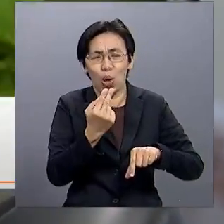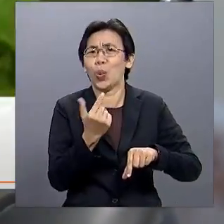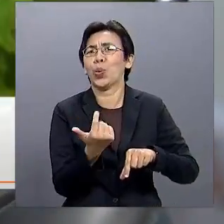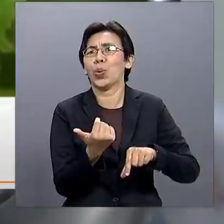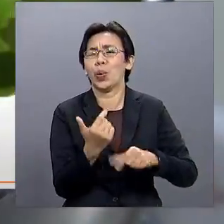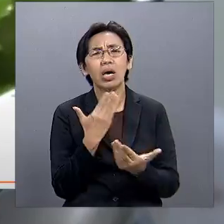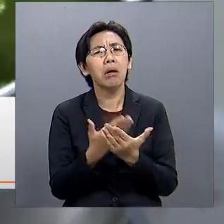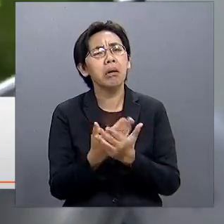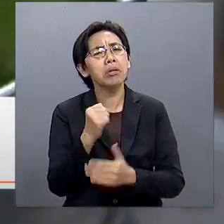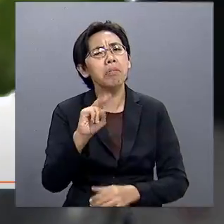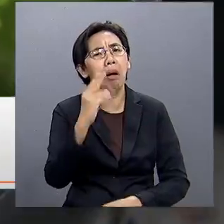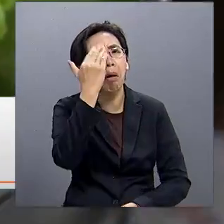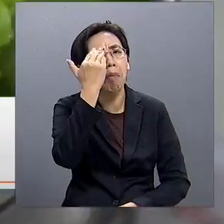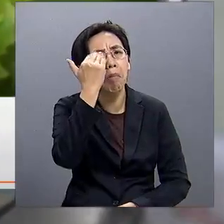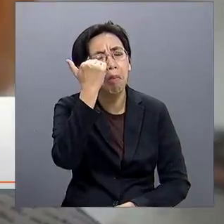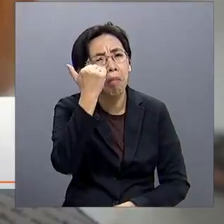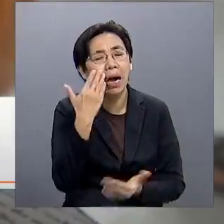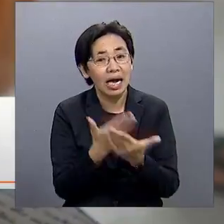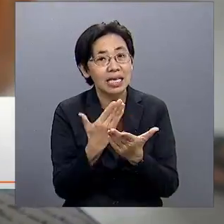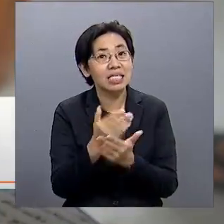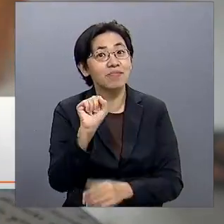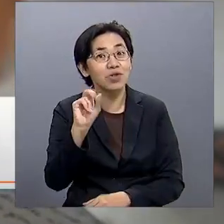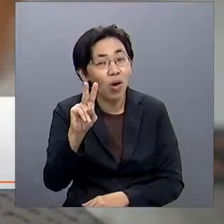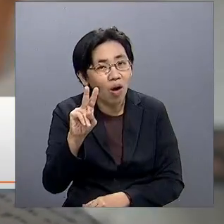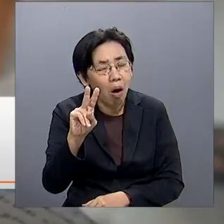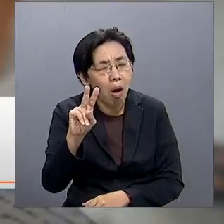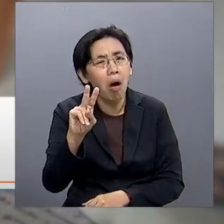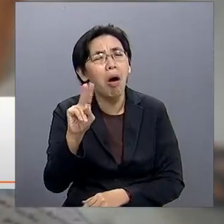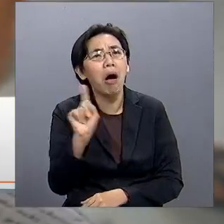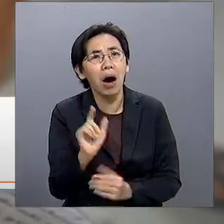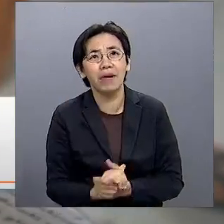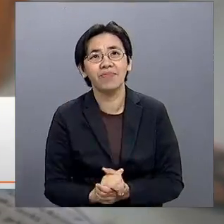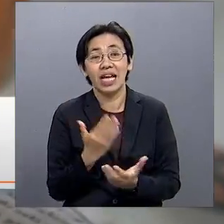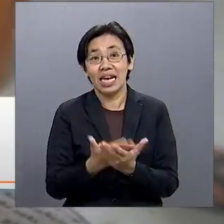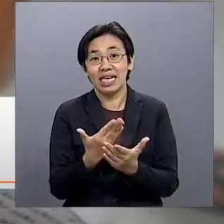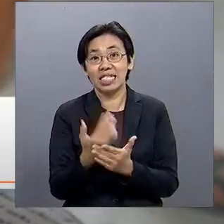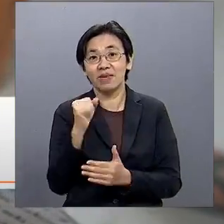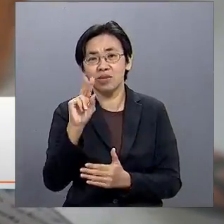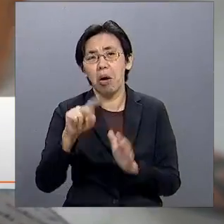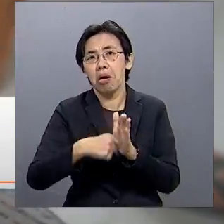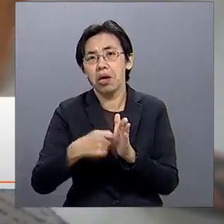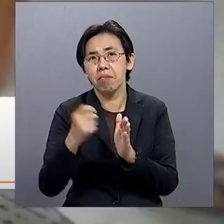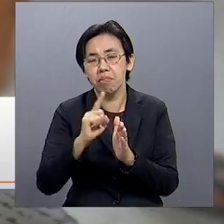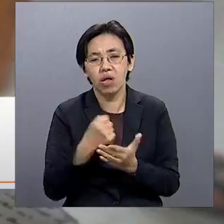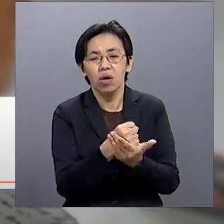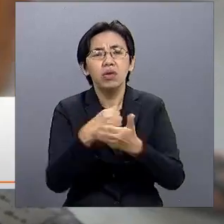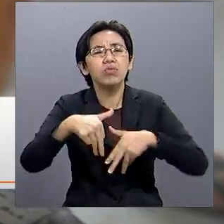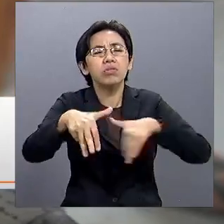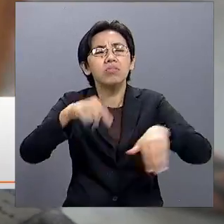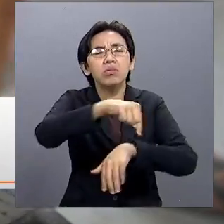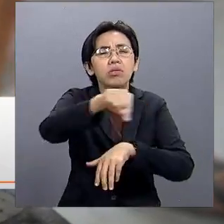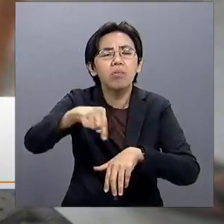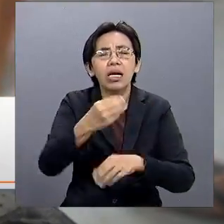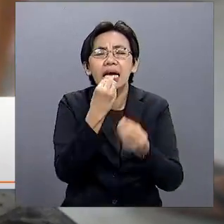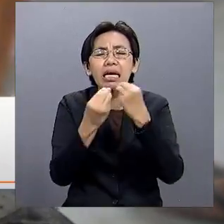นั่นสิ 12บาทเนี่ยมีที่มาคุณชลิตาเขาบอกว่าที่ขายราคานี้เพราะต้องการช่วยเหลือลูกค้าให้ได้กินอาหารในราคาถู